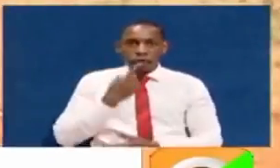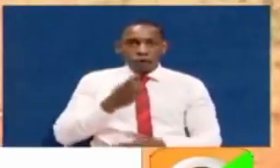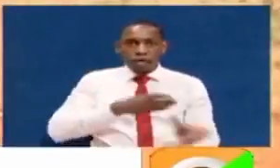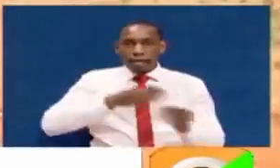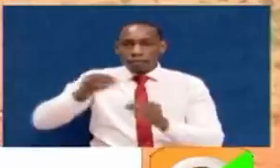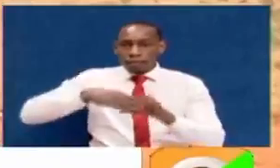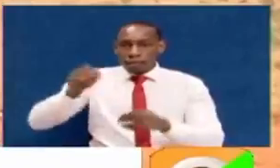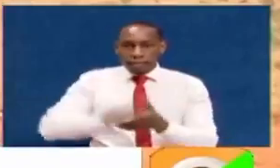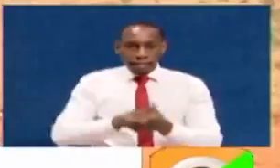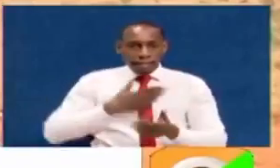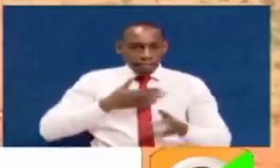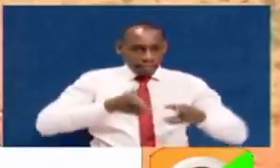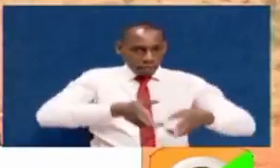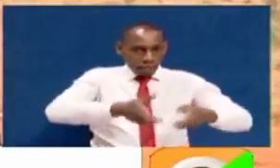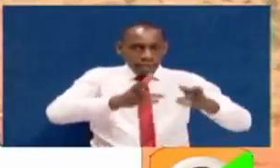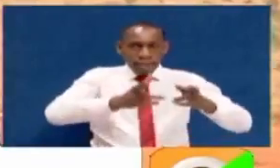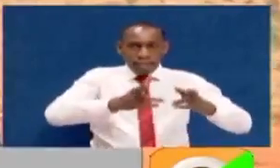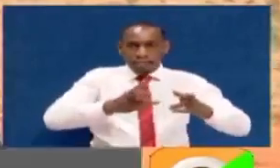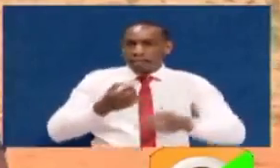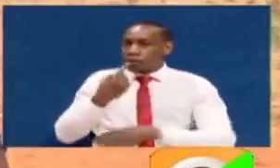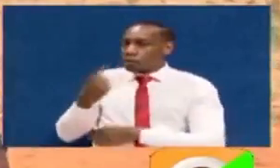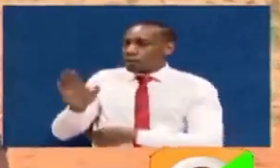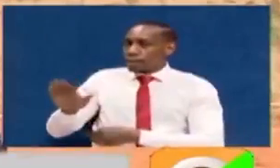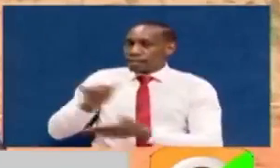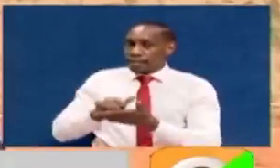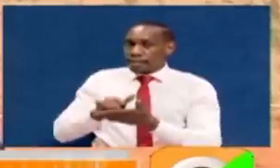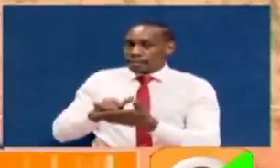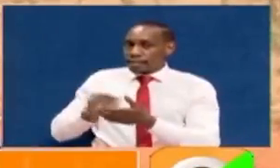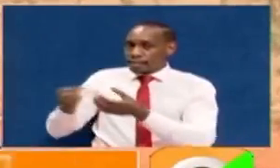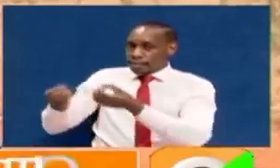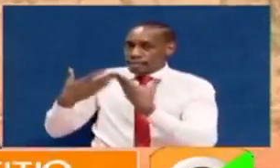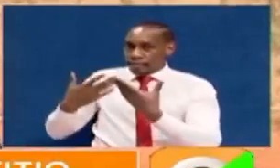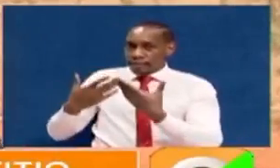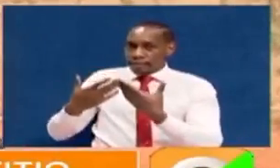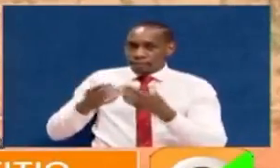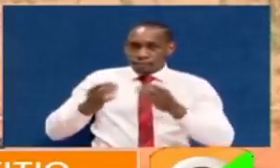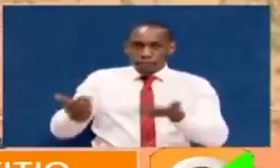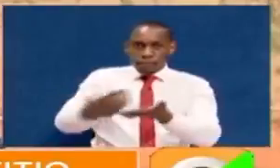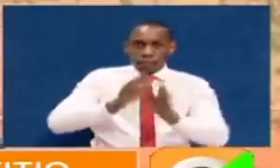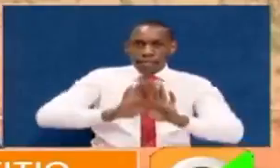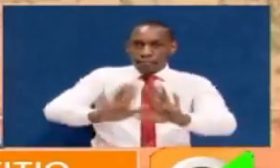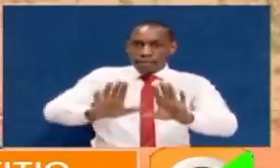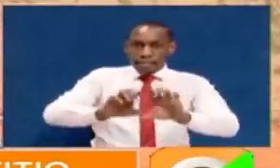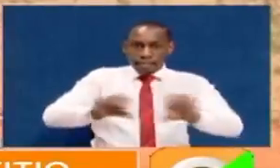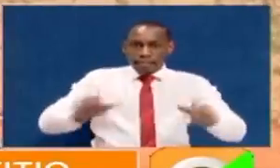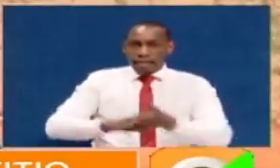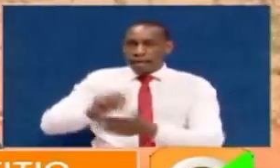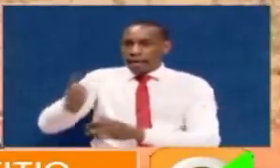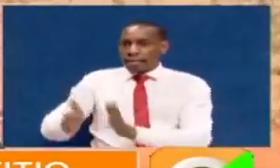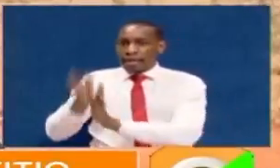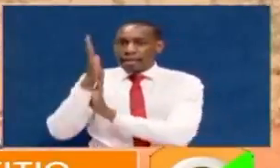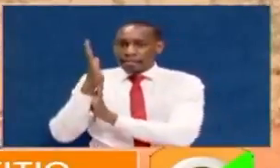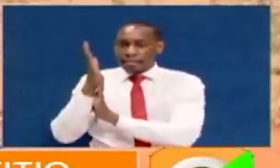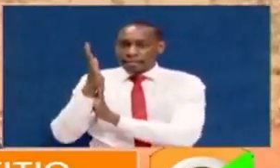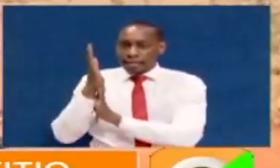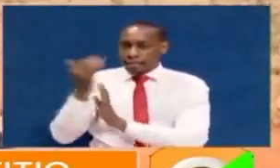hapa nje nikuwa tu kwa barabara. Nikamwambia sasa simuniambia niwache kuni na niende nyumbani. Akaniambia askari mwingine